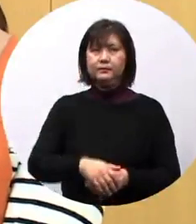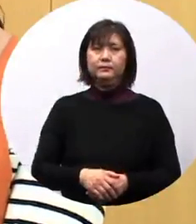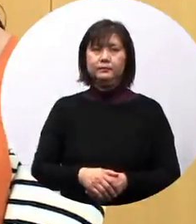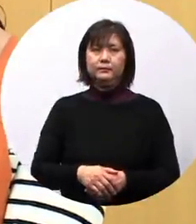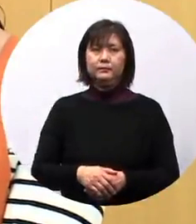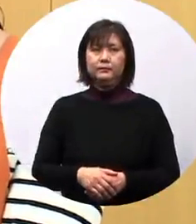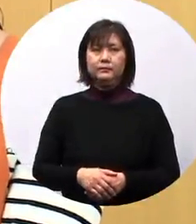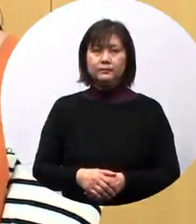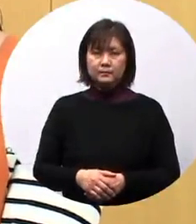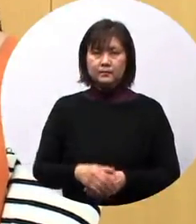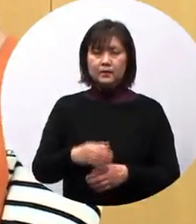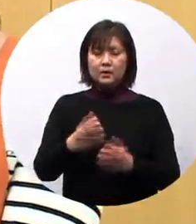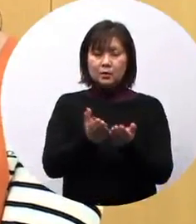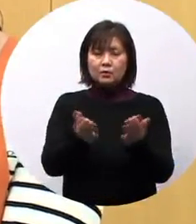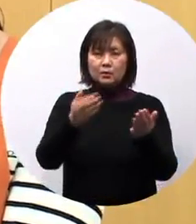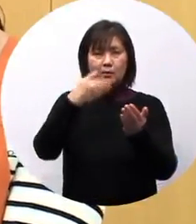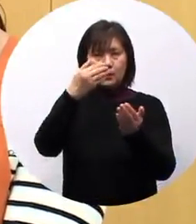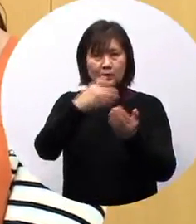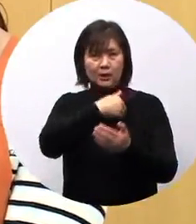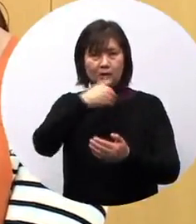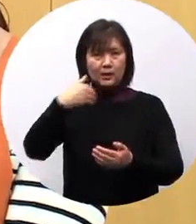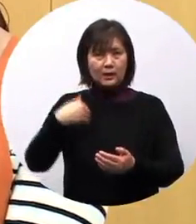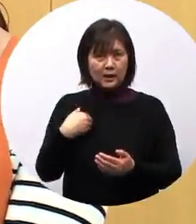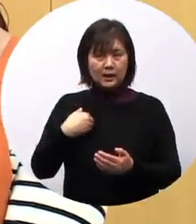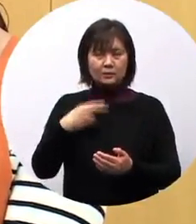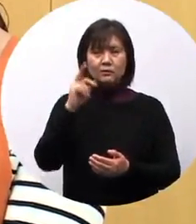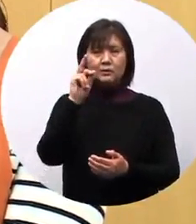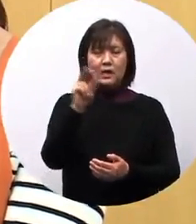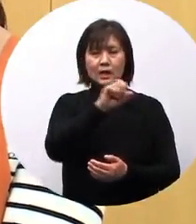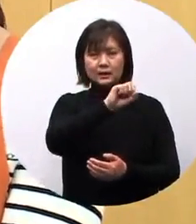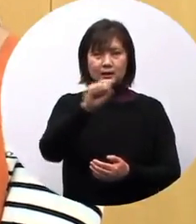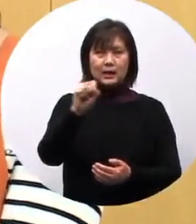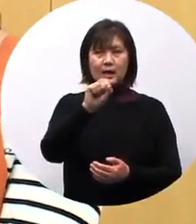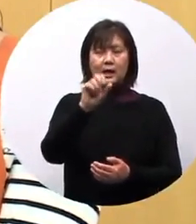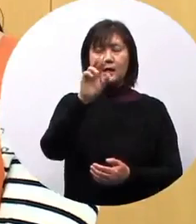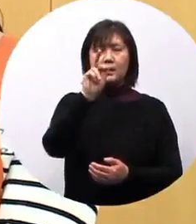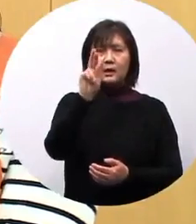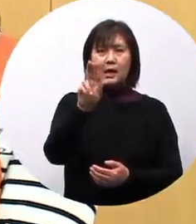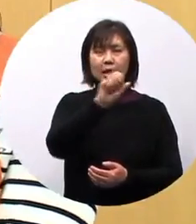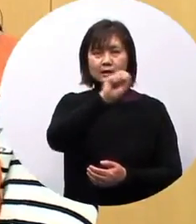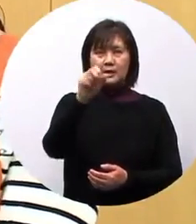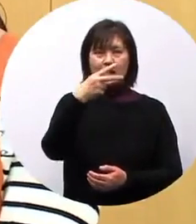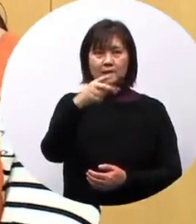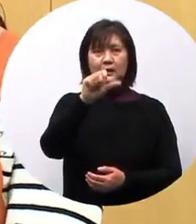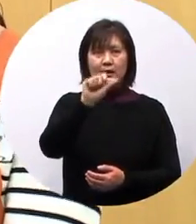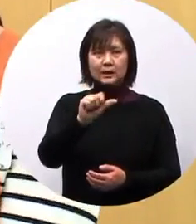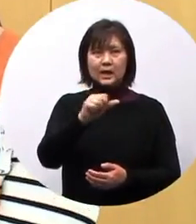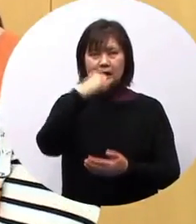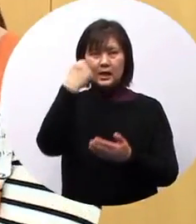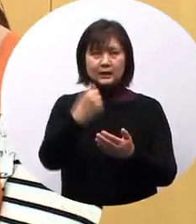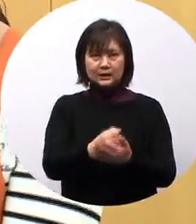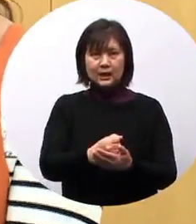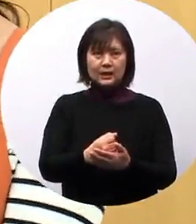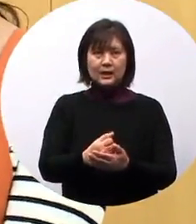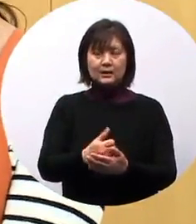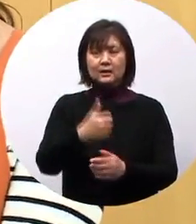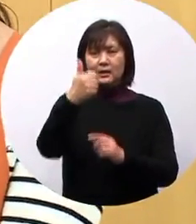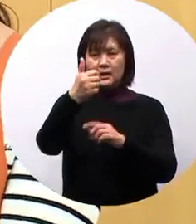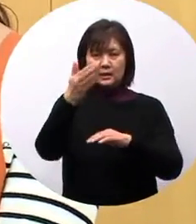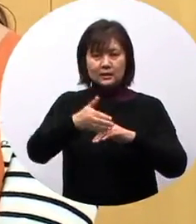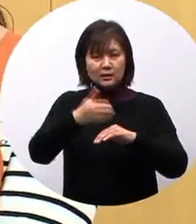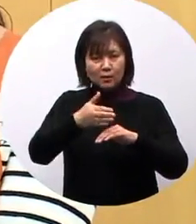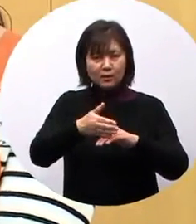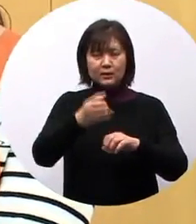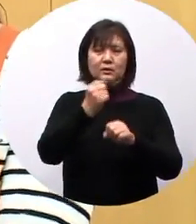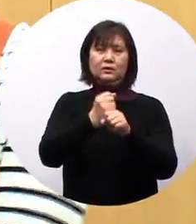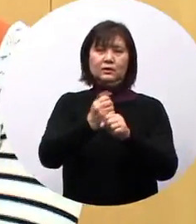これで器も食べられるとろーりほうれん草ラザニアの完成です。 男子料理手が込んでますね。こんなの作